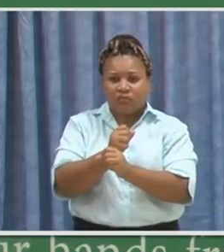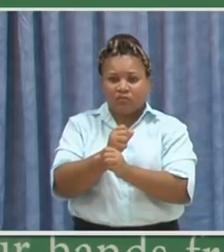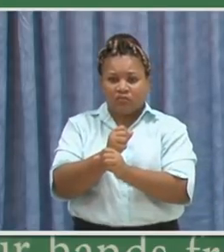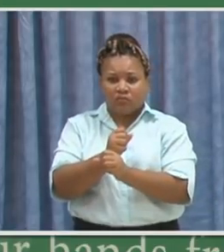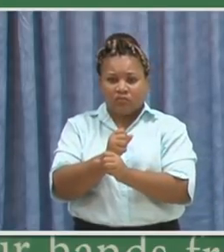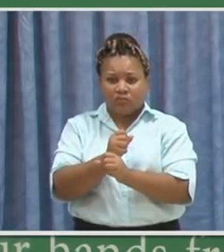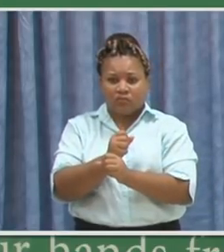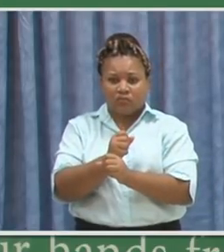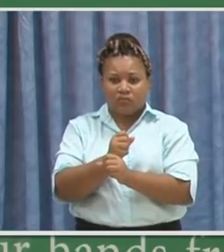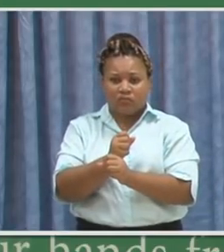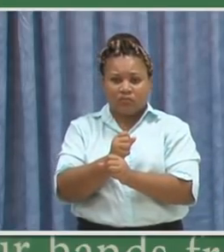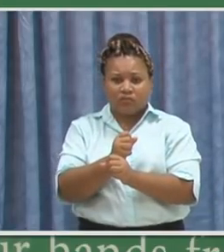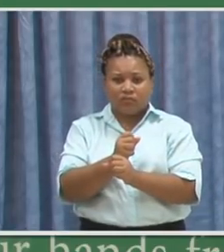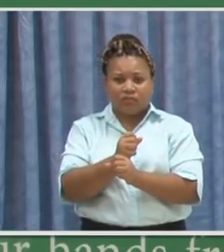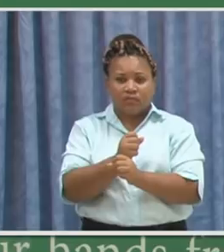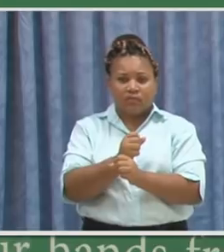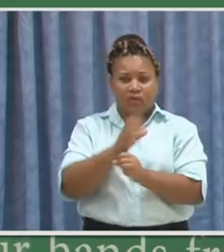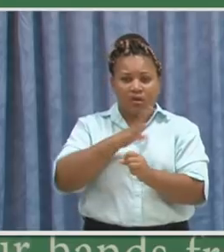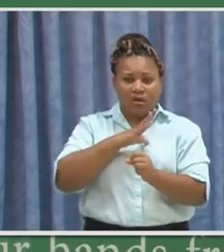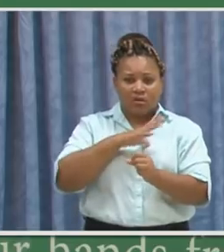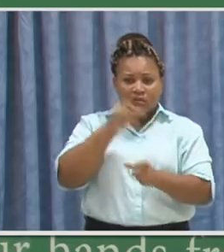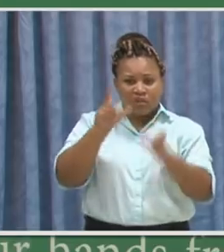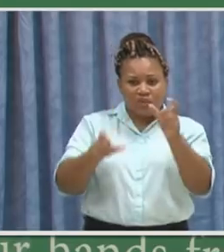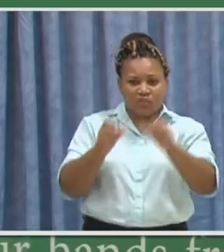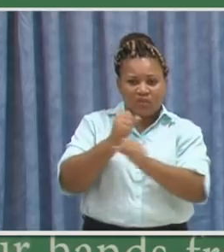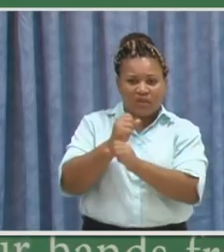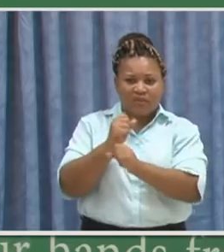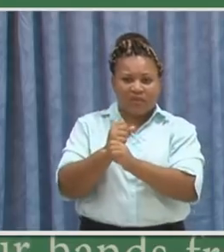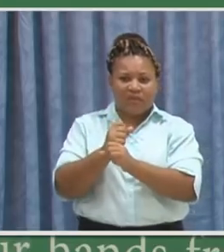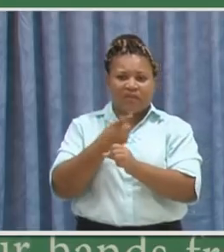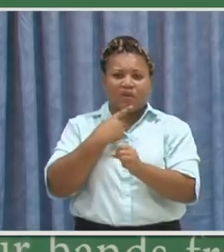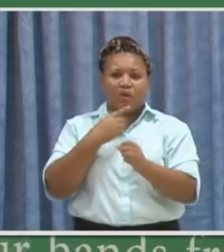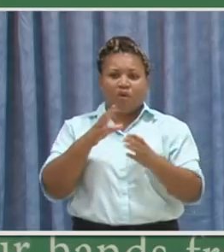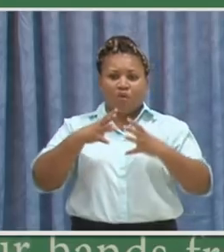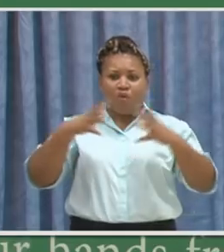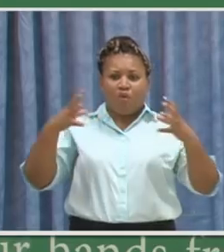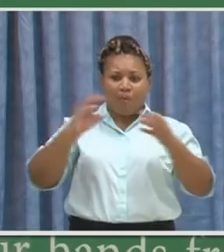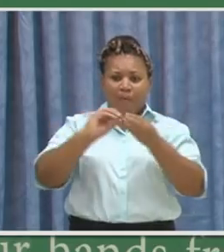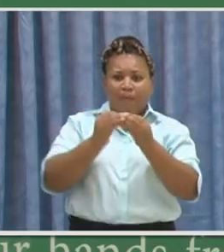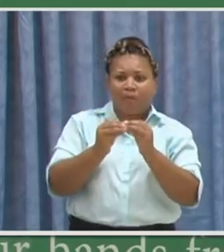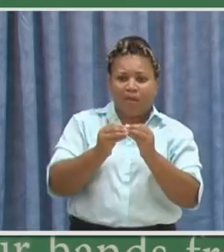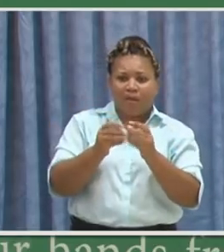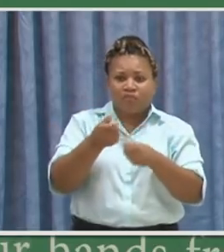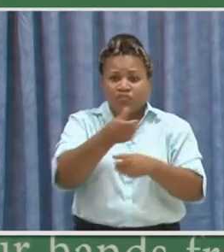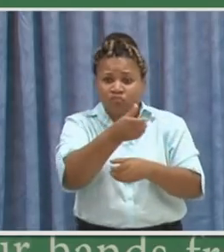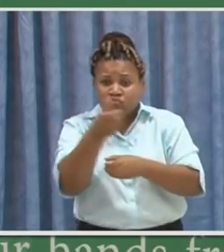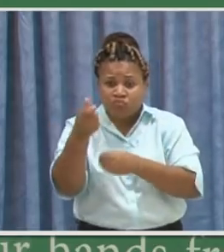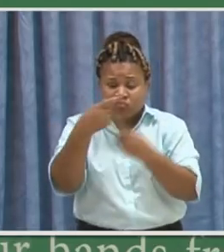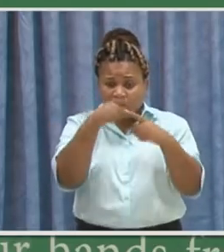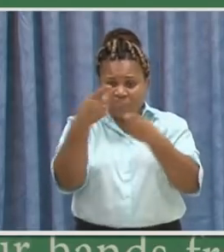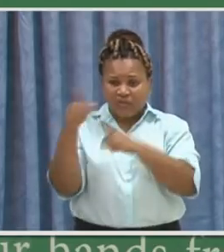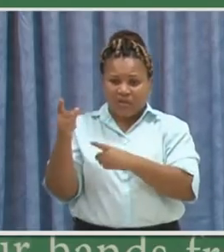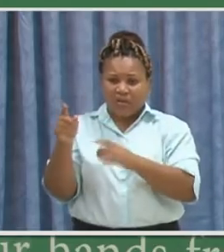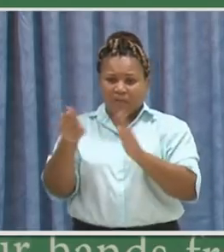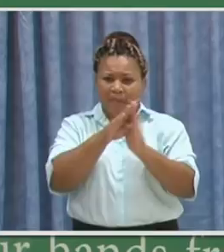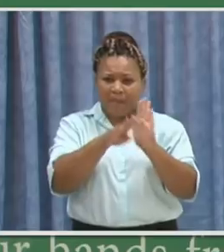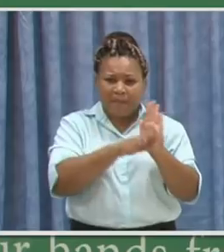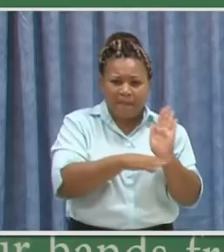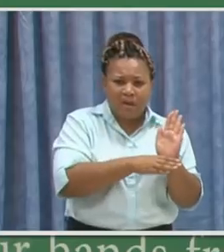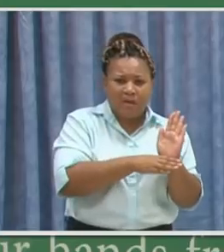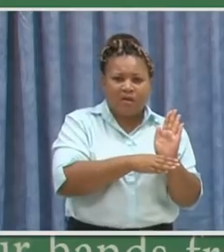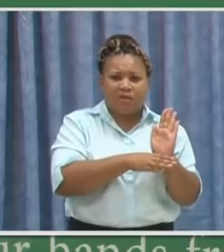nurses, il y a différentes cellules, côté operations, planning,